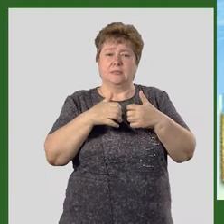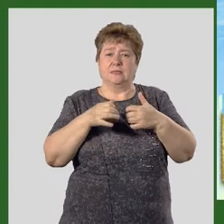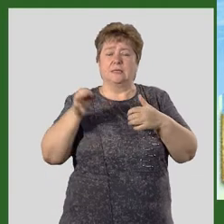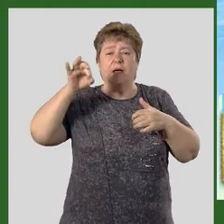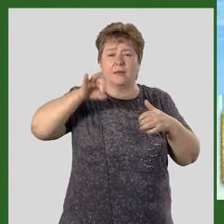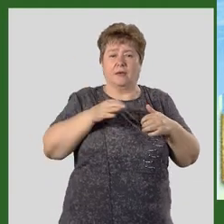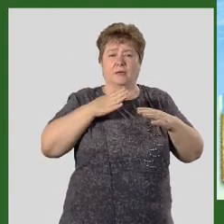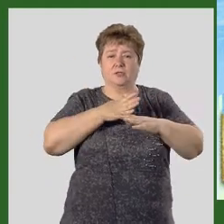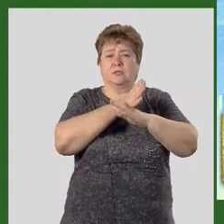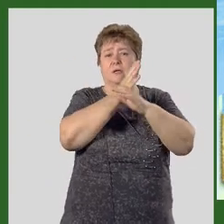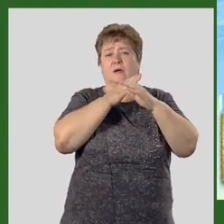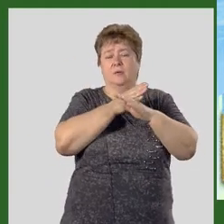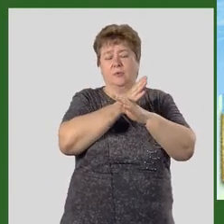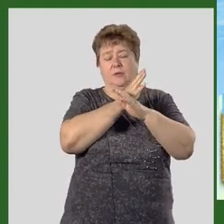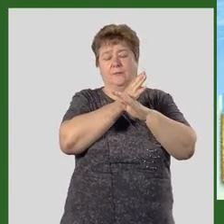срединно-океанические хребты.